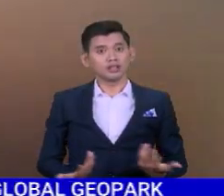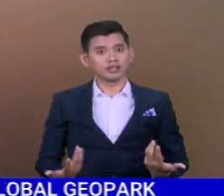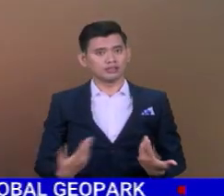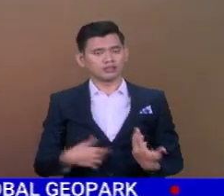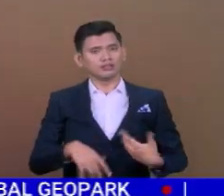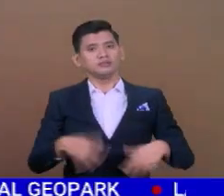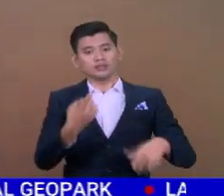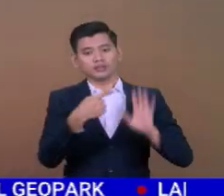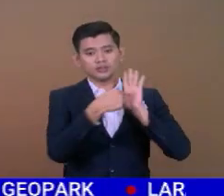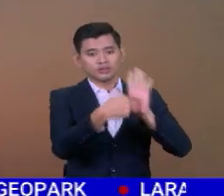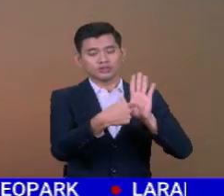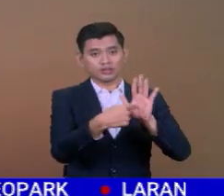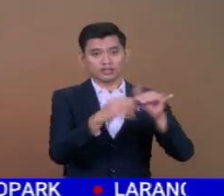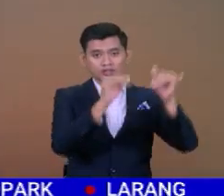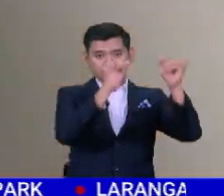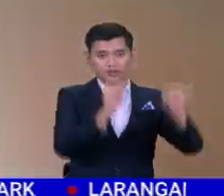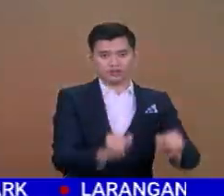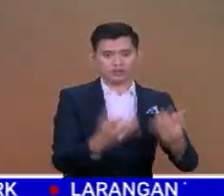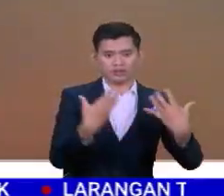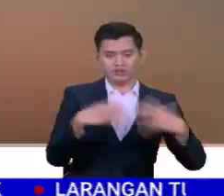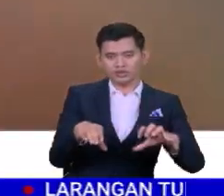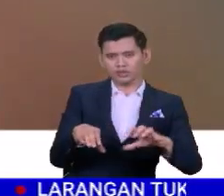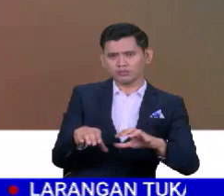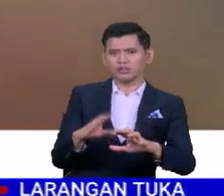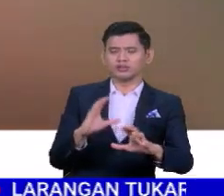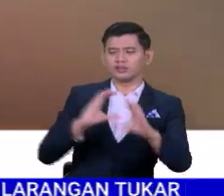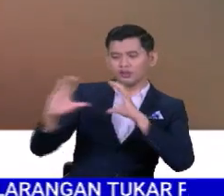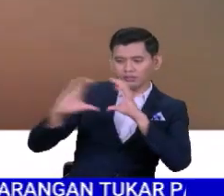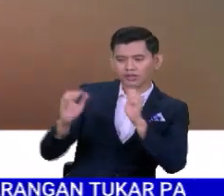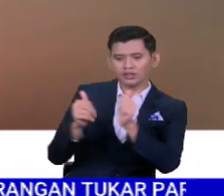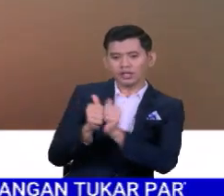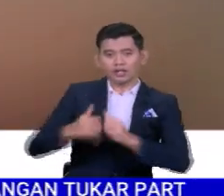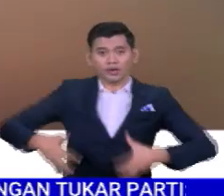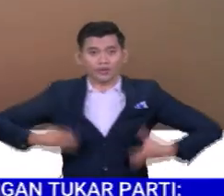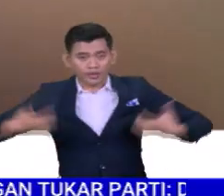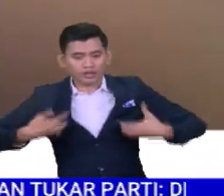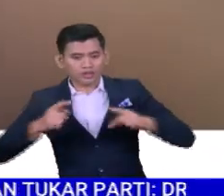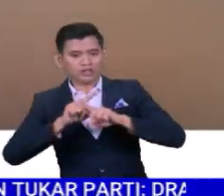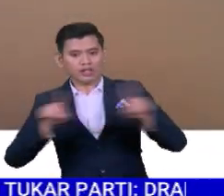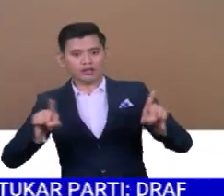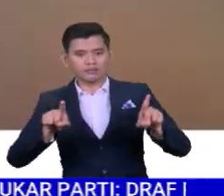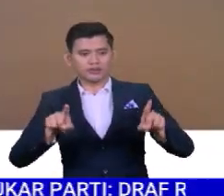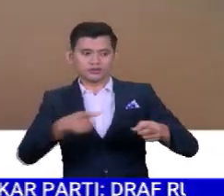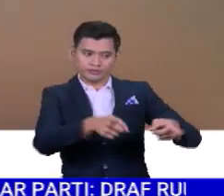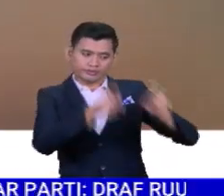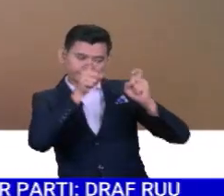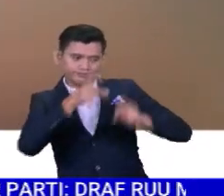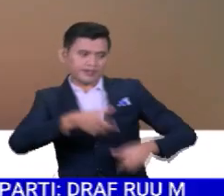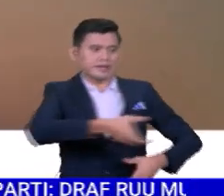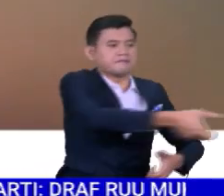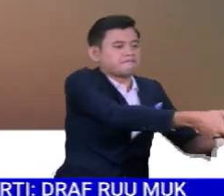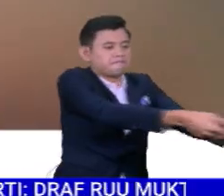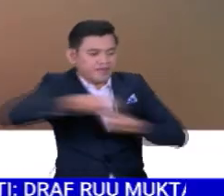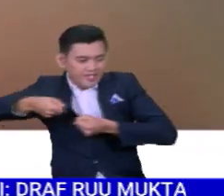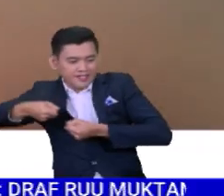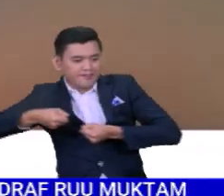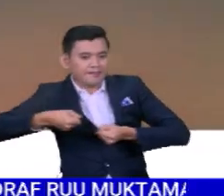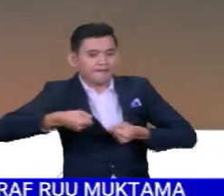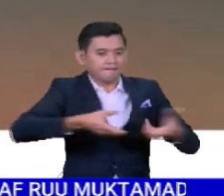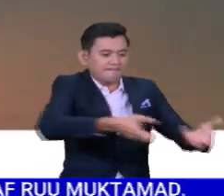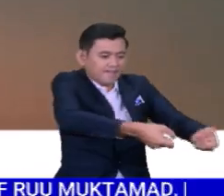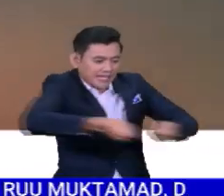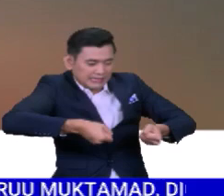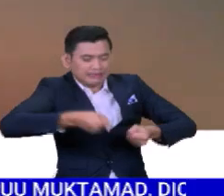Rakaman ini menunjukkan seorang individu dilihat cuba berinteraksi dengan orang utan. Bagaimanapun, ia pantas menarik baju dan kaki lelaki